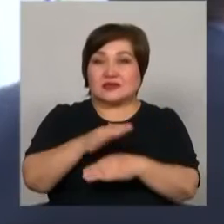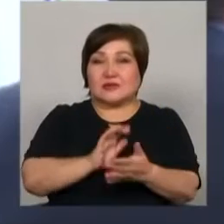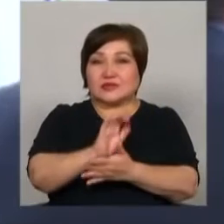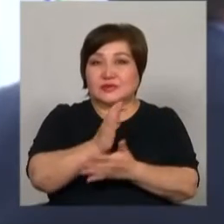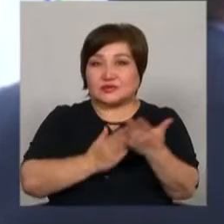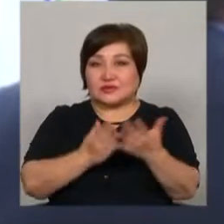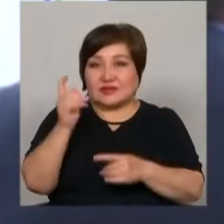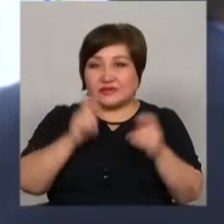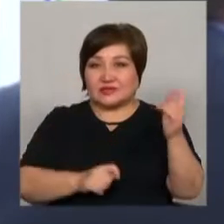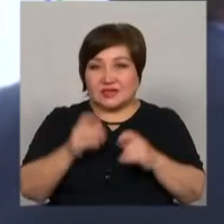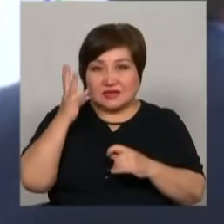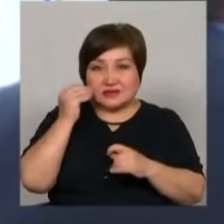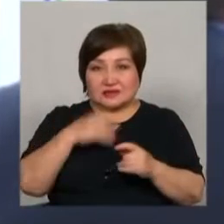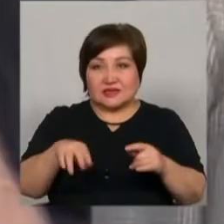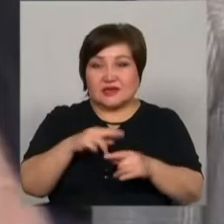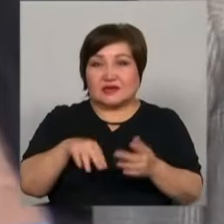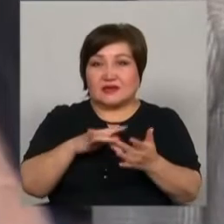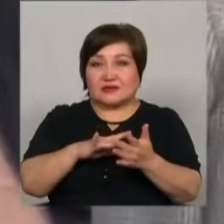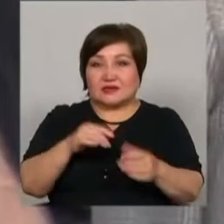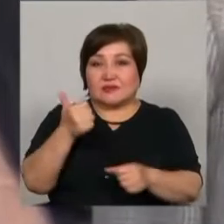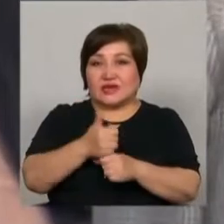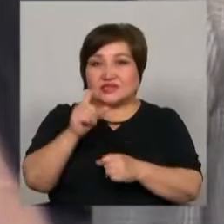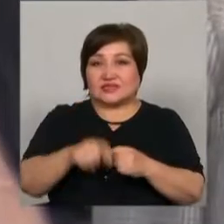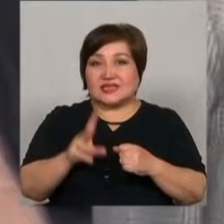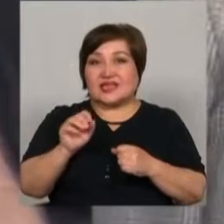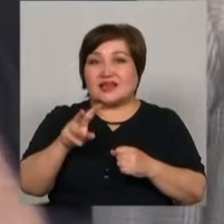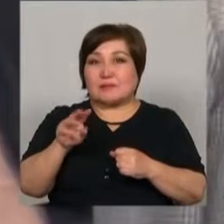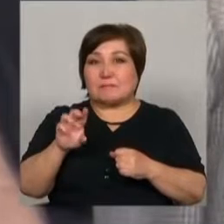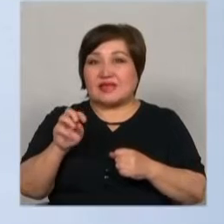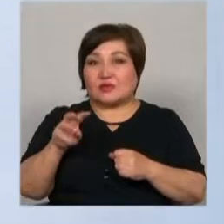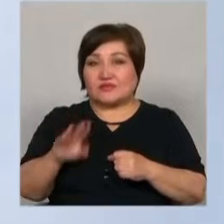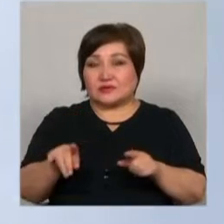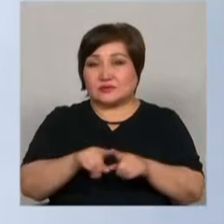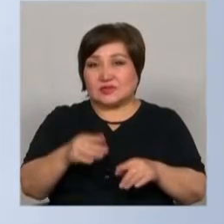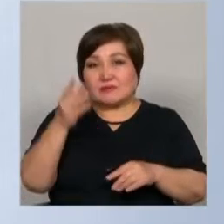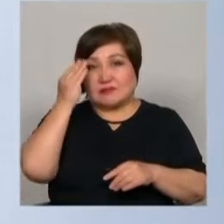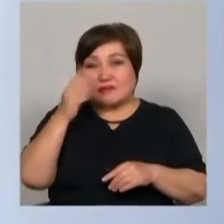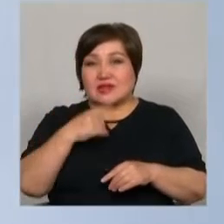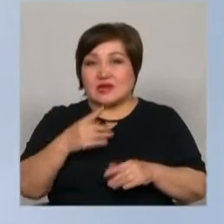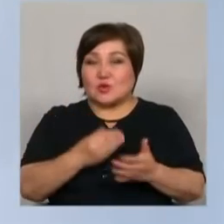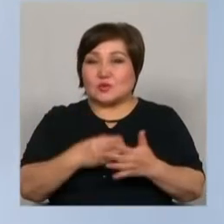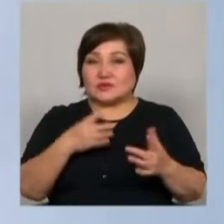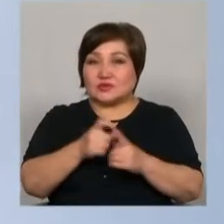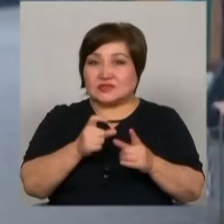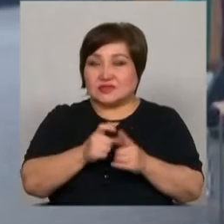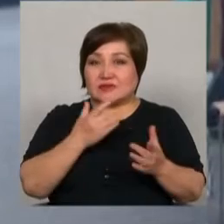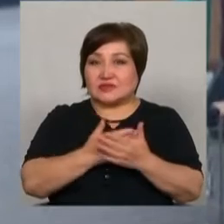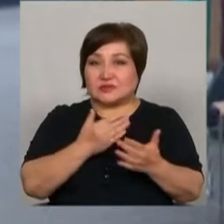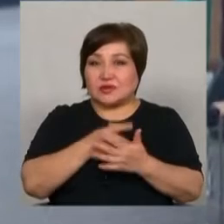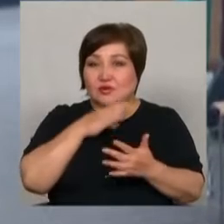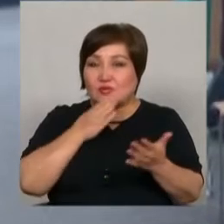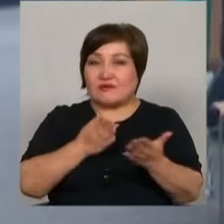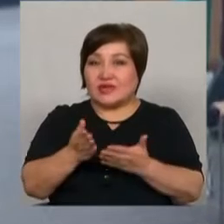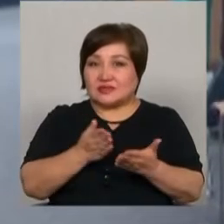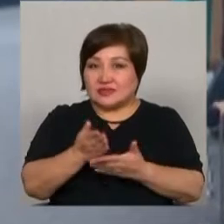Астана халықаралық қаржы орталығының басшысы Қайрат Келімбетов осындай пікір білдірді. Өз сөзінде ол мысал ретінде көп векторлы сыртқы саясатының